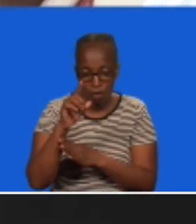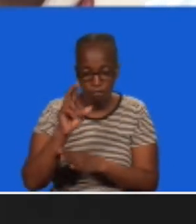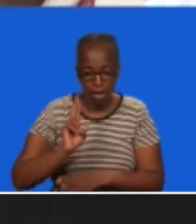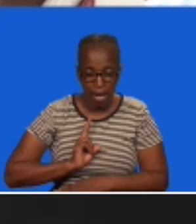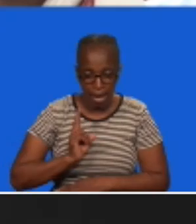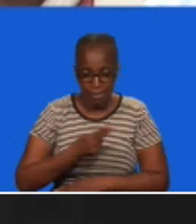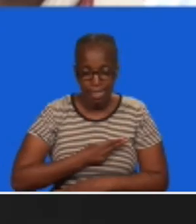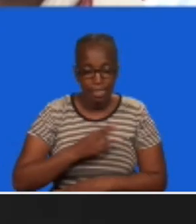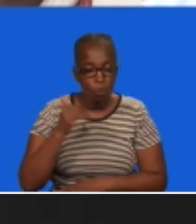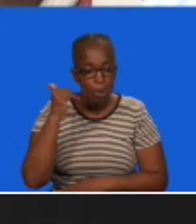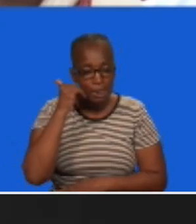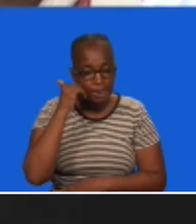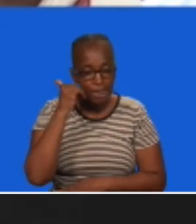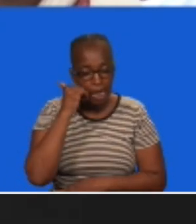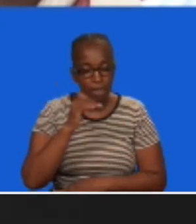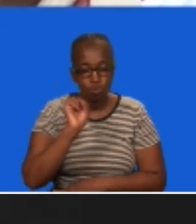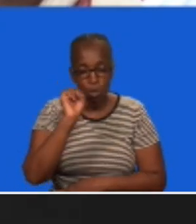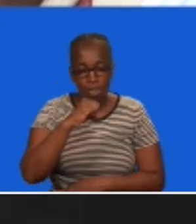hawezi